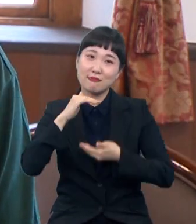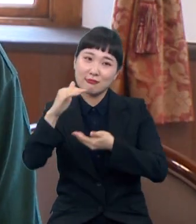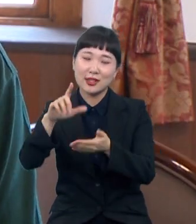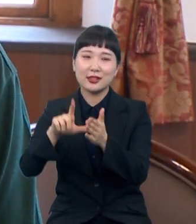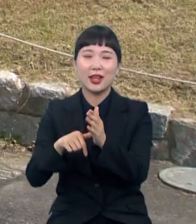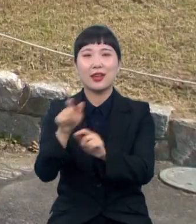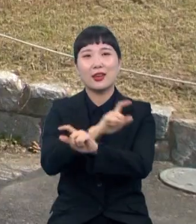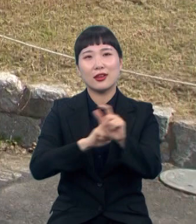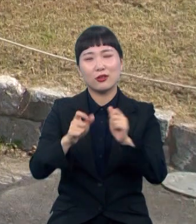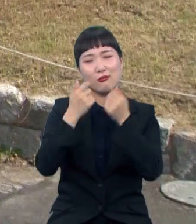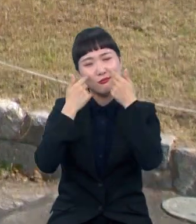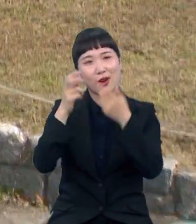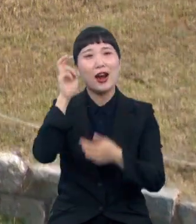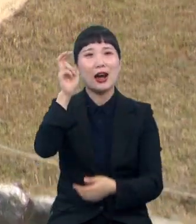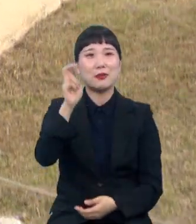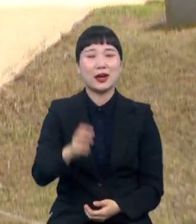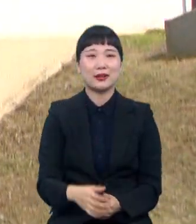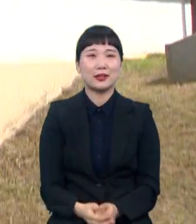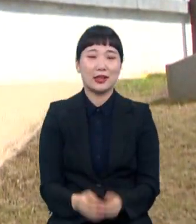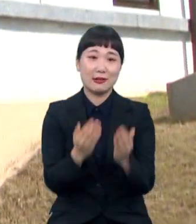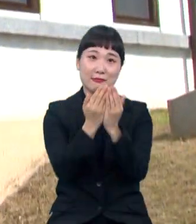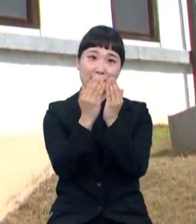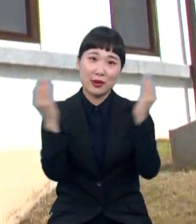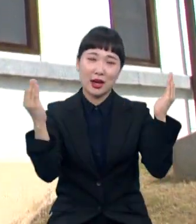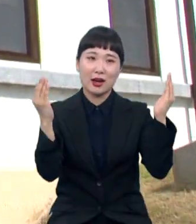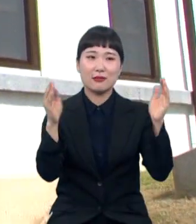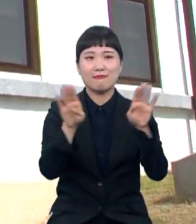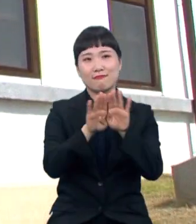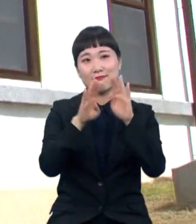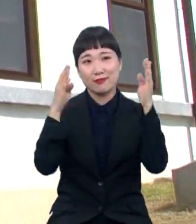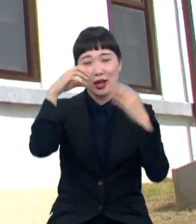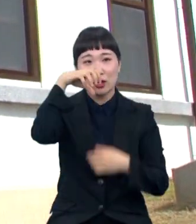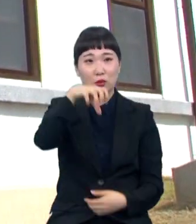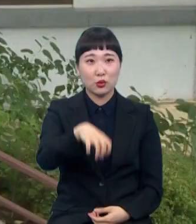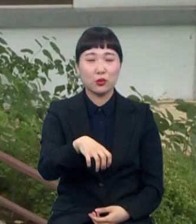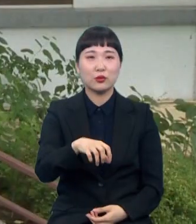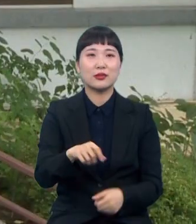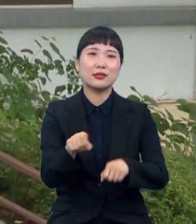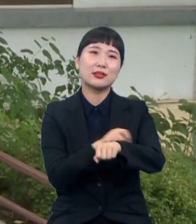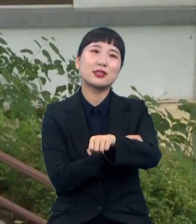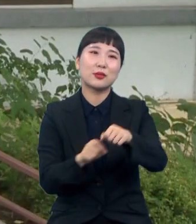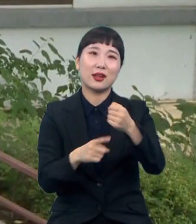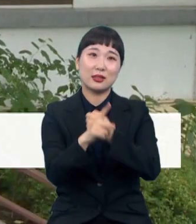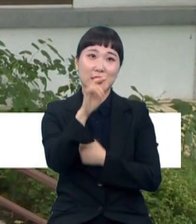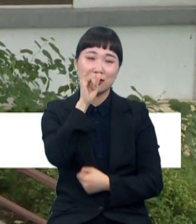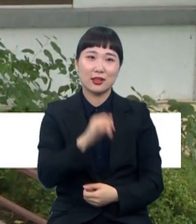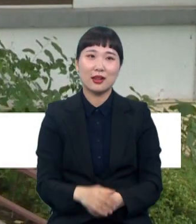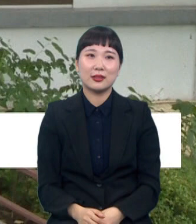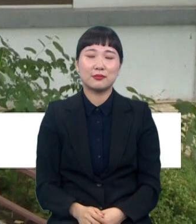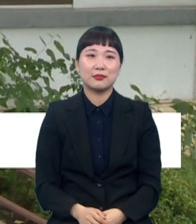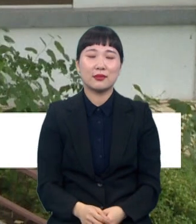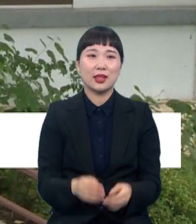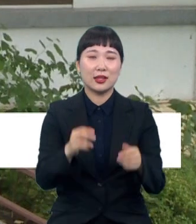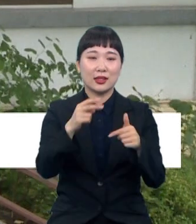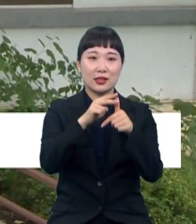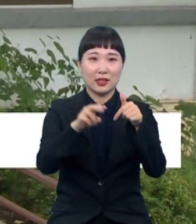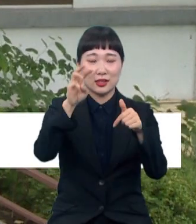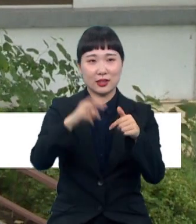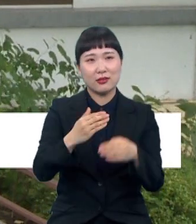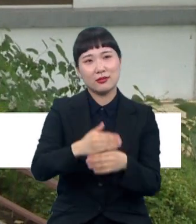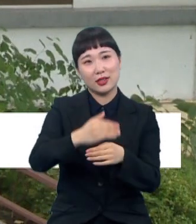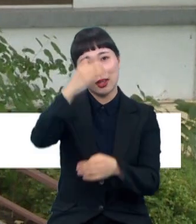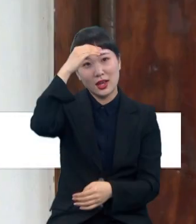않을까. 전시가 열린 장소가 갖는 의미도 특별합니다. 인천 개항의 역사를 간직한